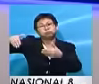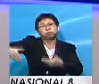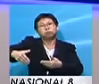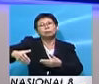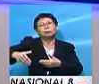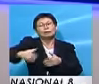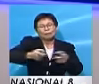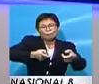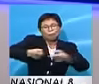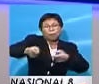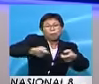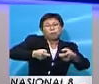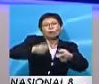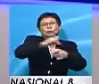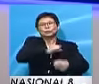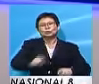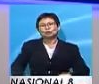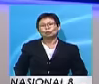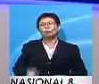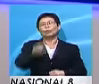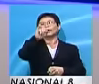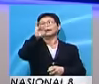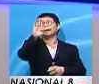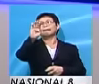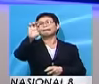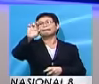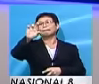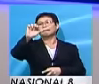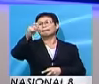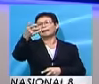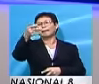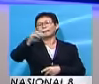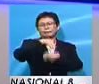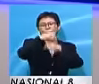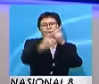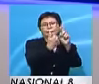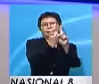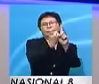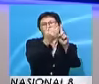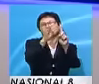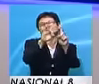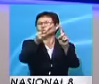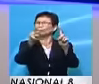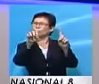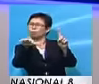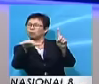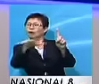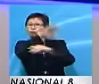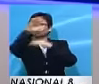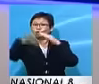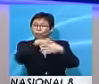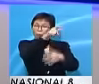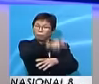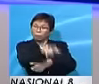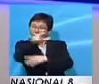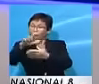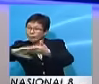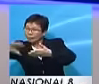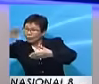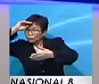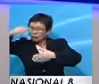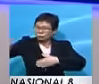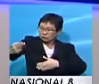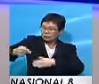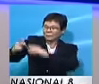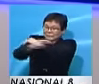pada pemerintahan almarhum Sultan Sir Ibrahim Abu Bakar pada tahun 1920-an. Justru semua pihak dinasihat supaya mempelajari sejarah